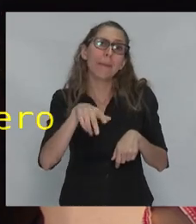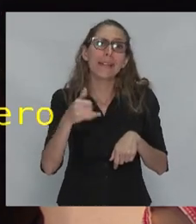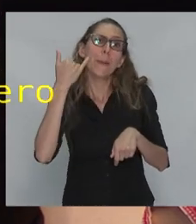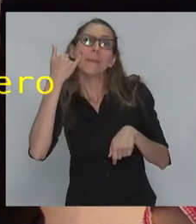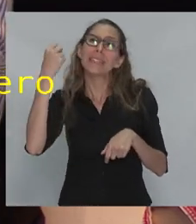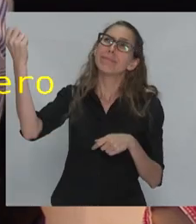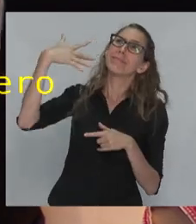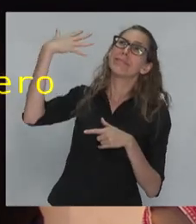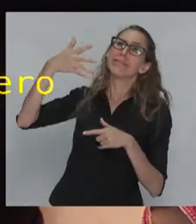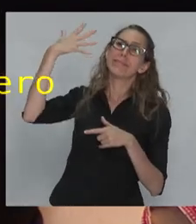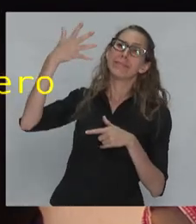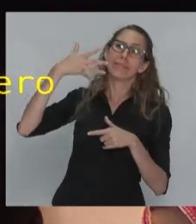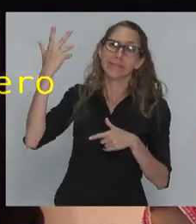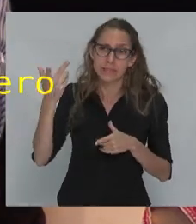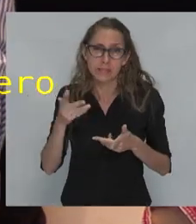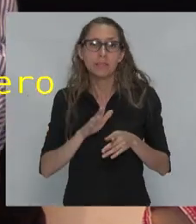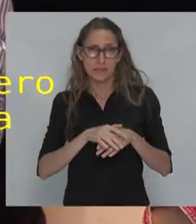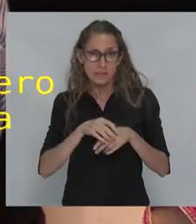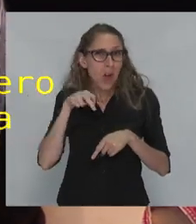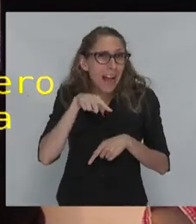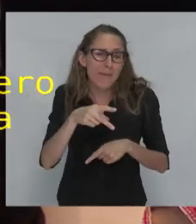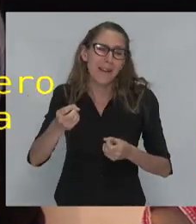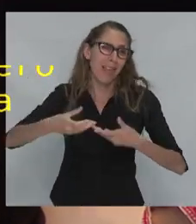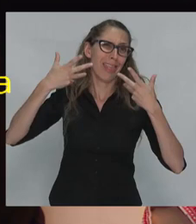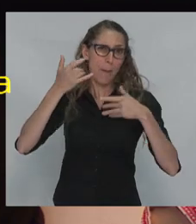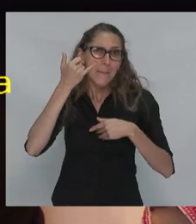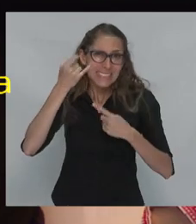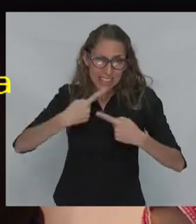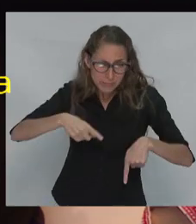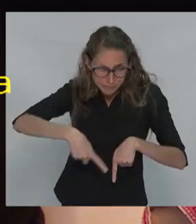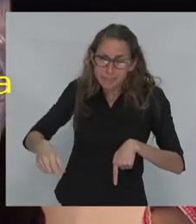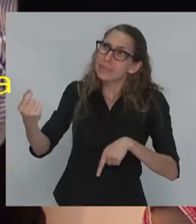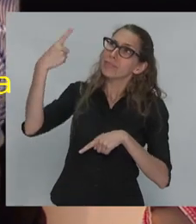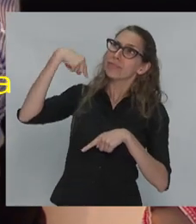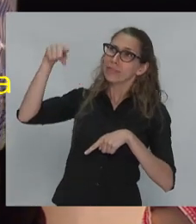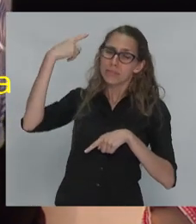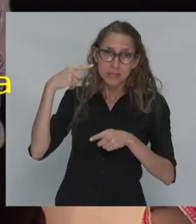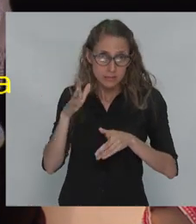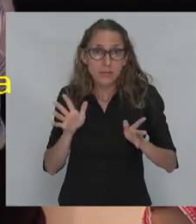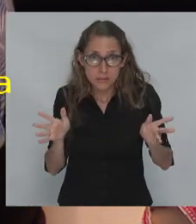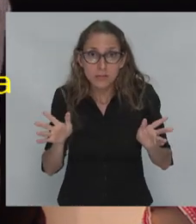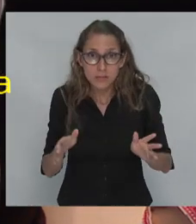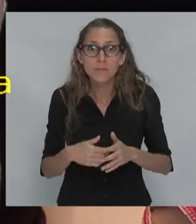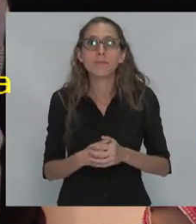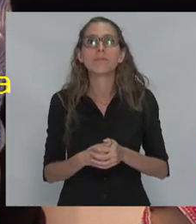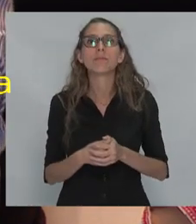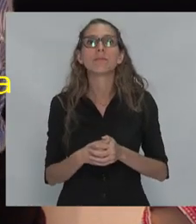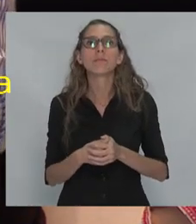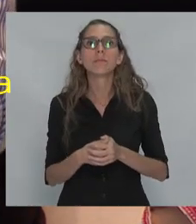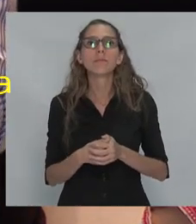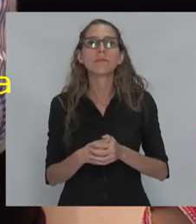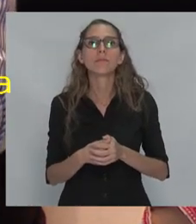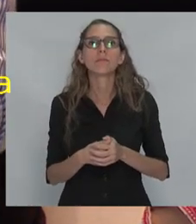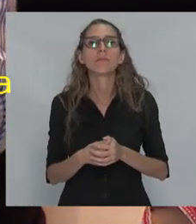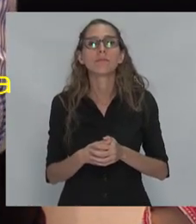entières où pour que les enfants puissent arriver à leurs écoles, on a suspendu des filets au-dessus de leur tête, pour les protéger un